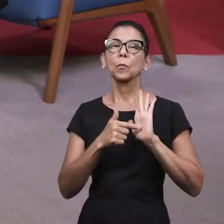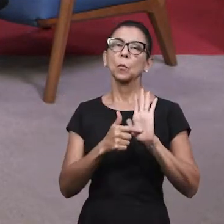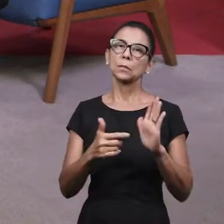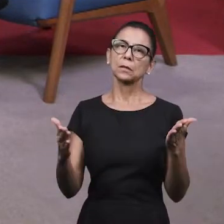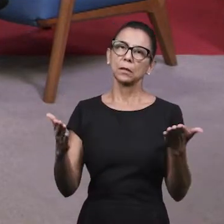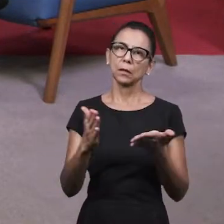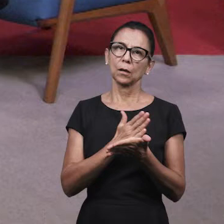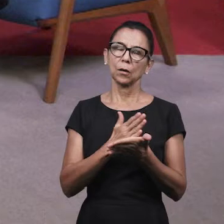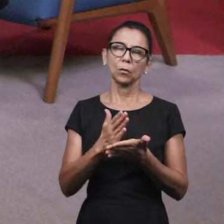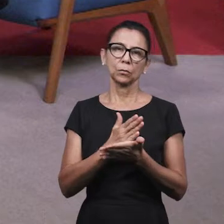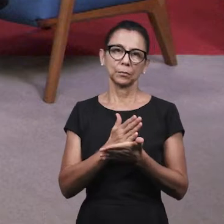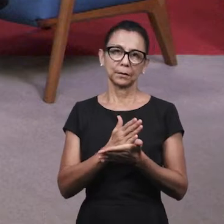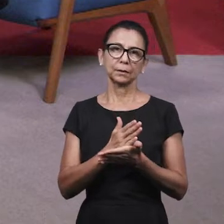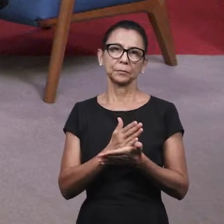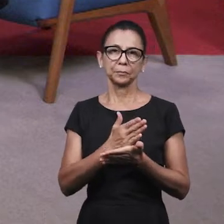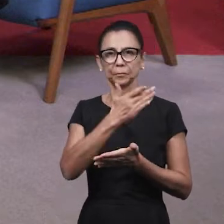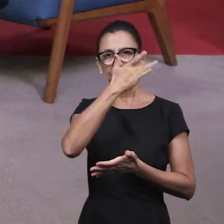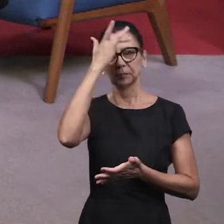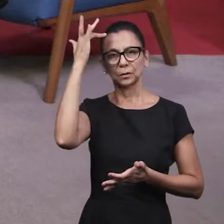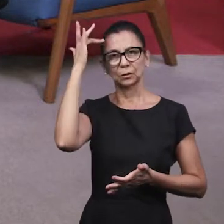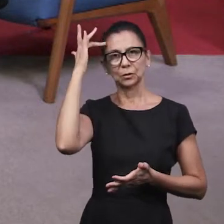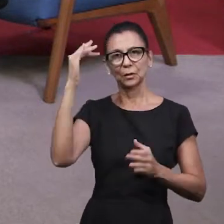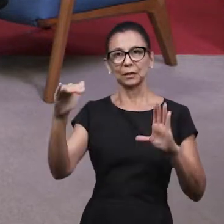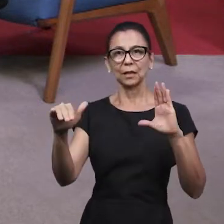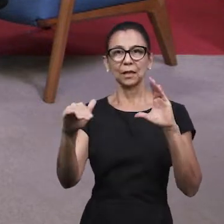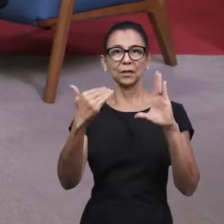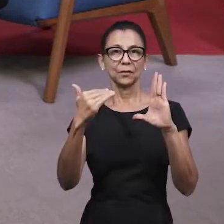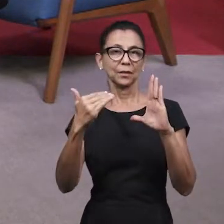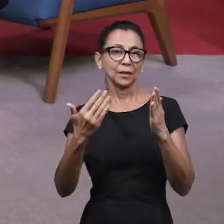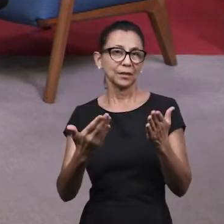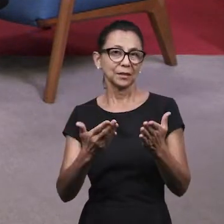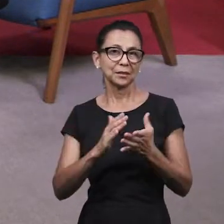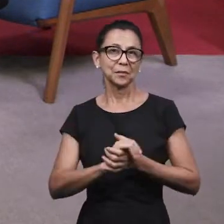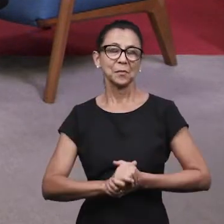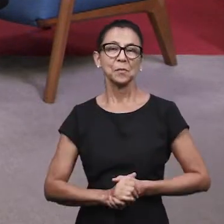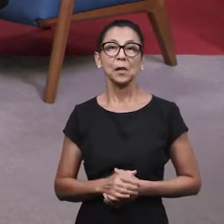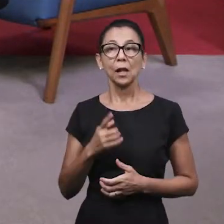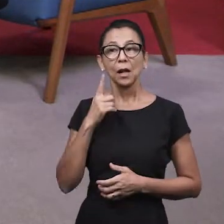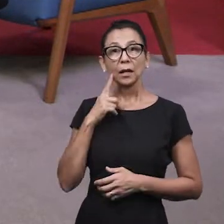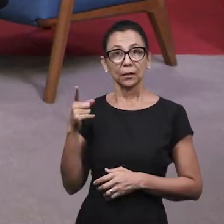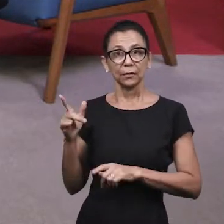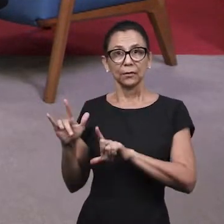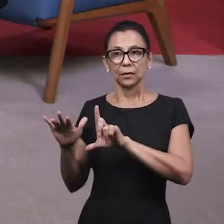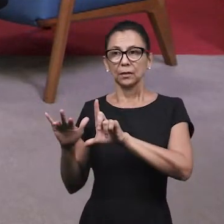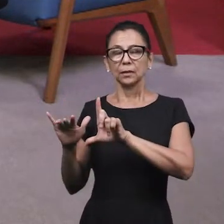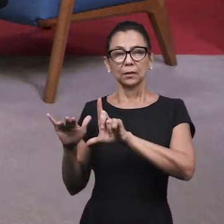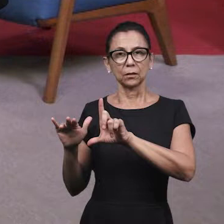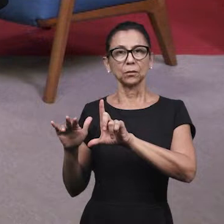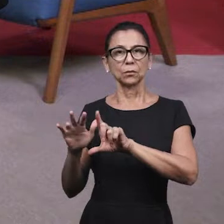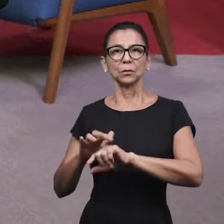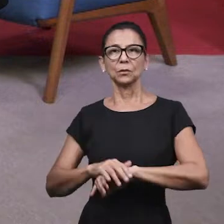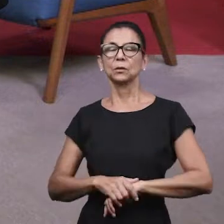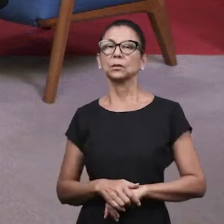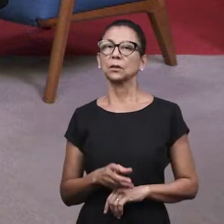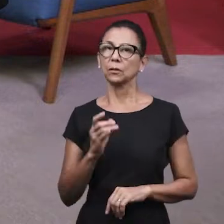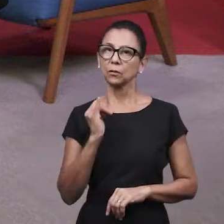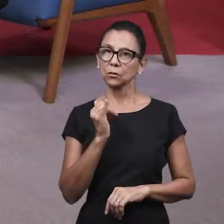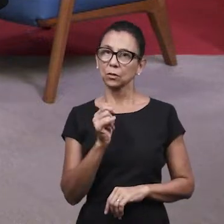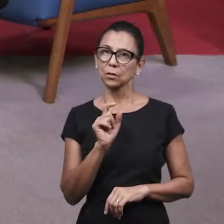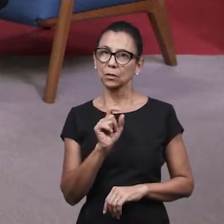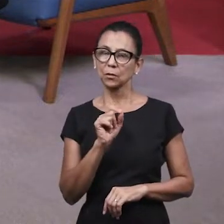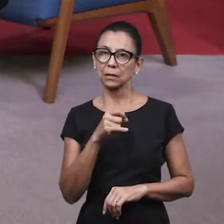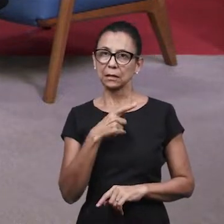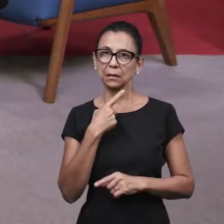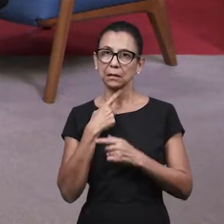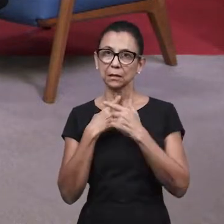vous quelques participations qui ont été envoyées à nous. Elles ont été envoyées à travers de ce QR code qui apparaît à l'écran.